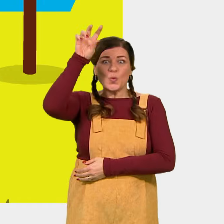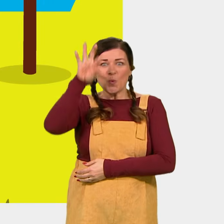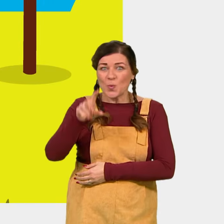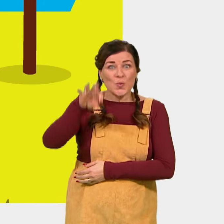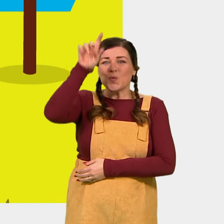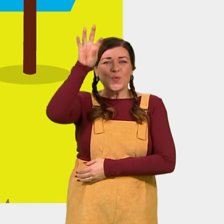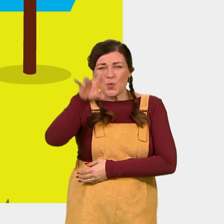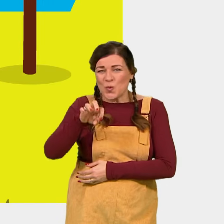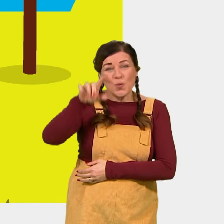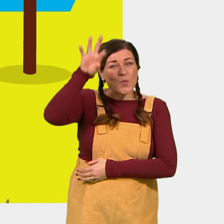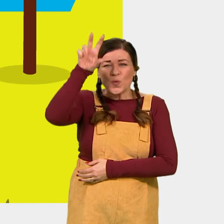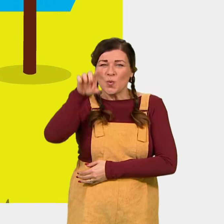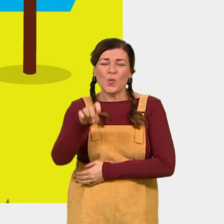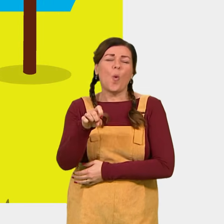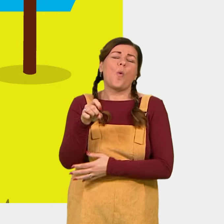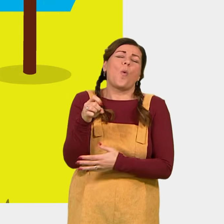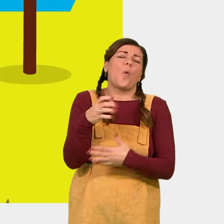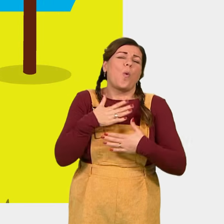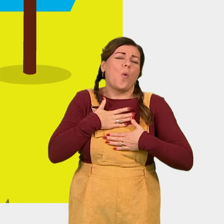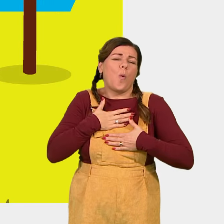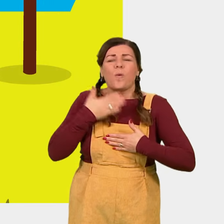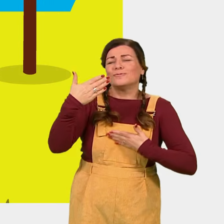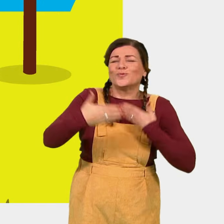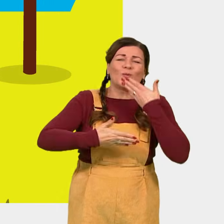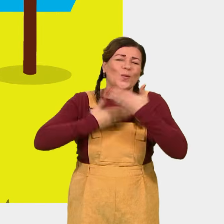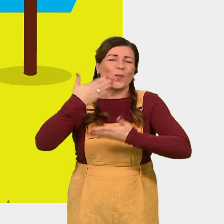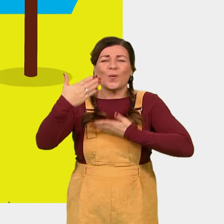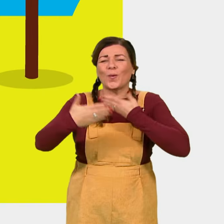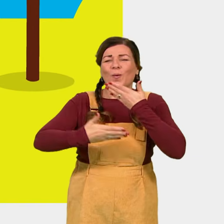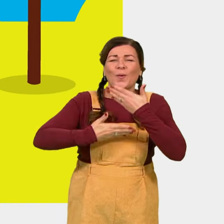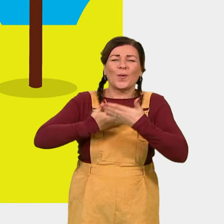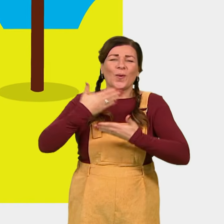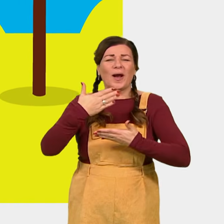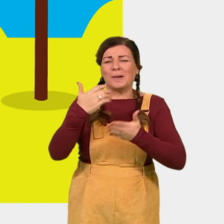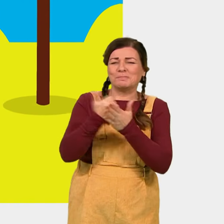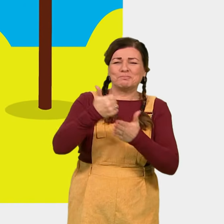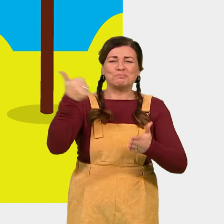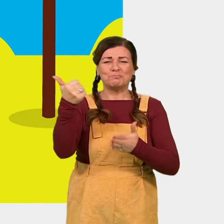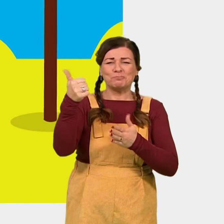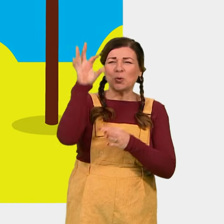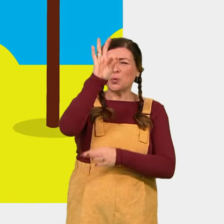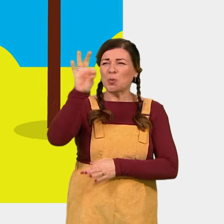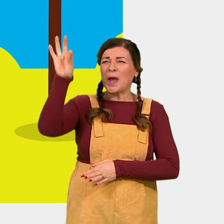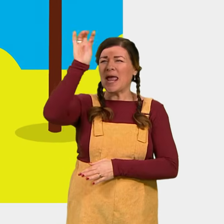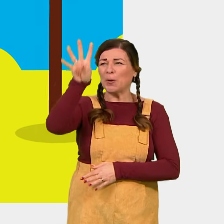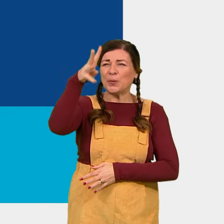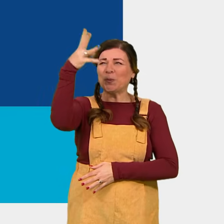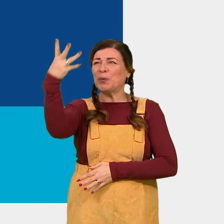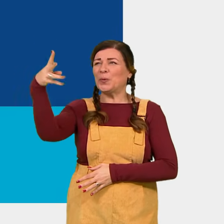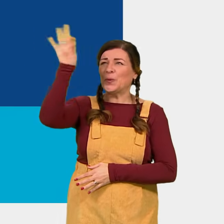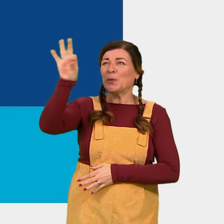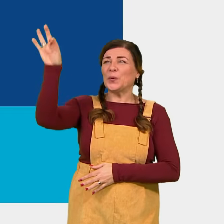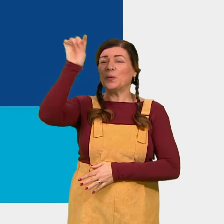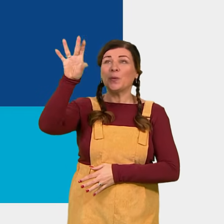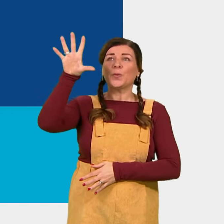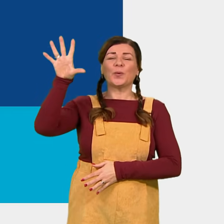yn gyflym. Roedd ei ben yn llawn straeon ac yn wych am greu gwe sidan sgleiniog